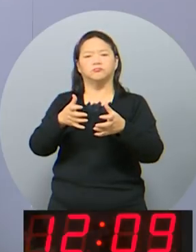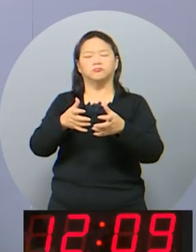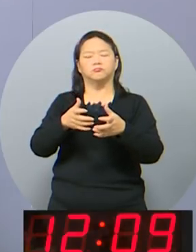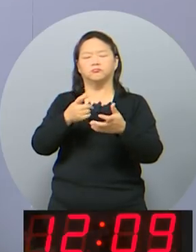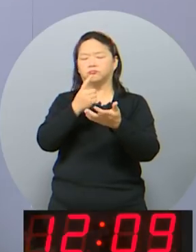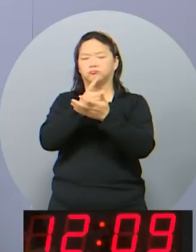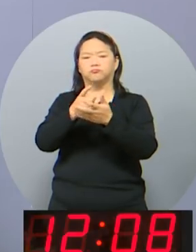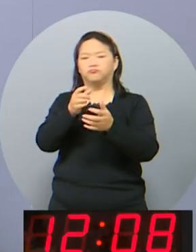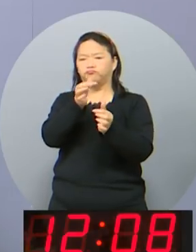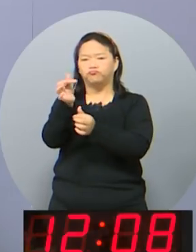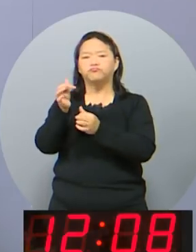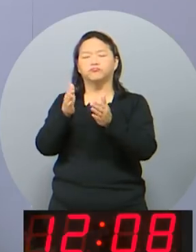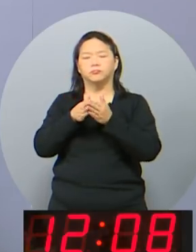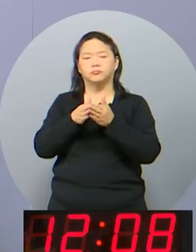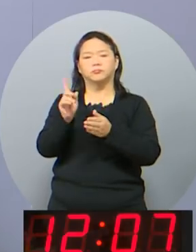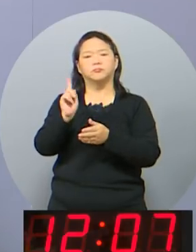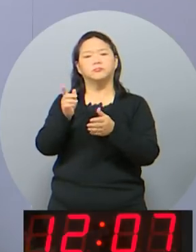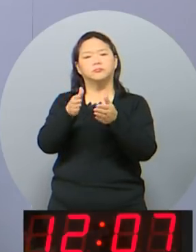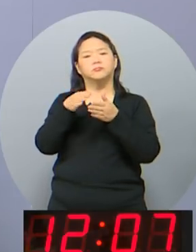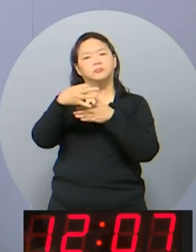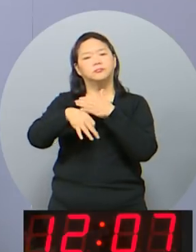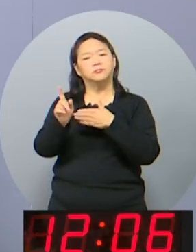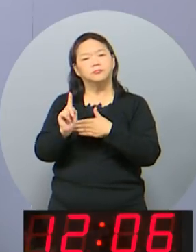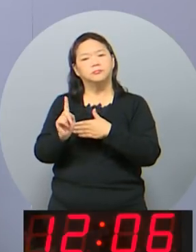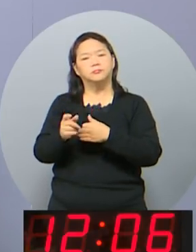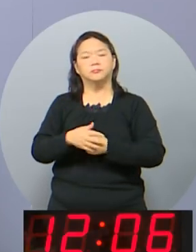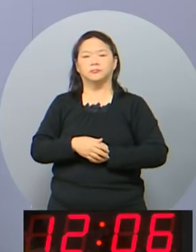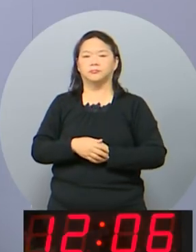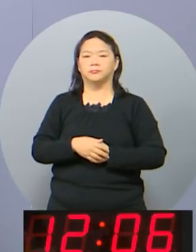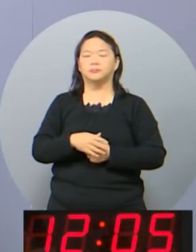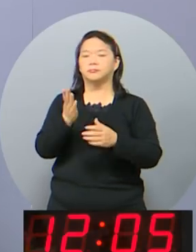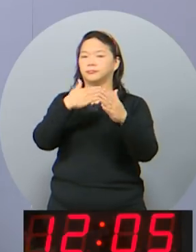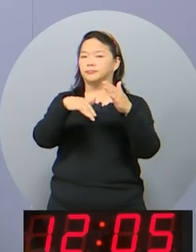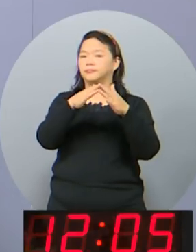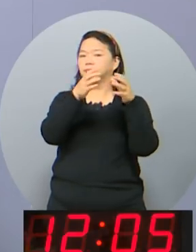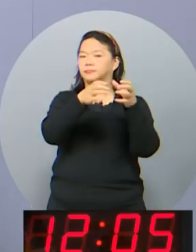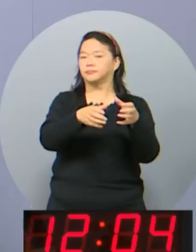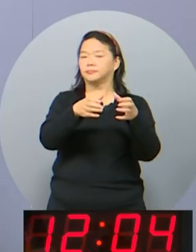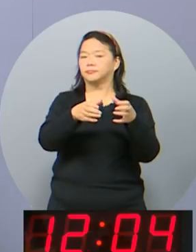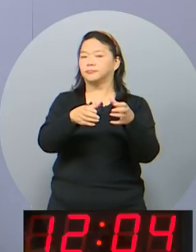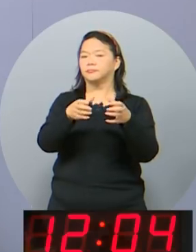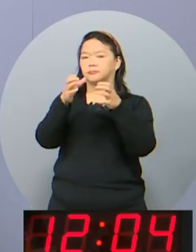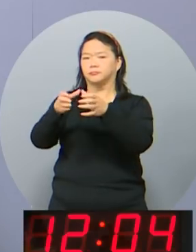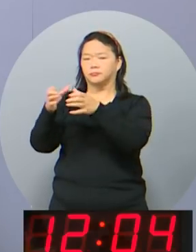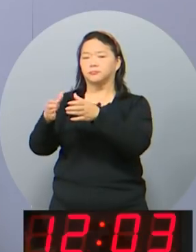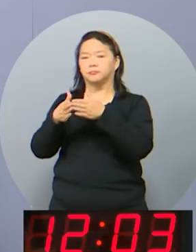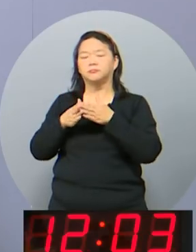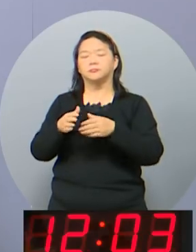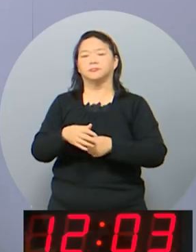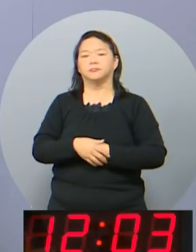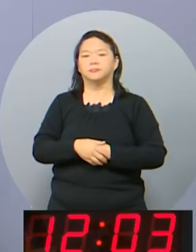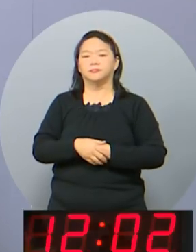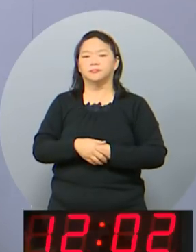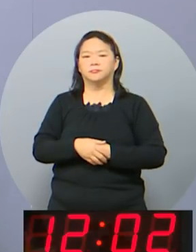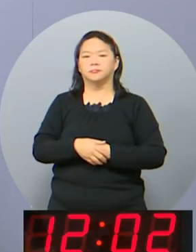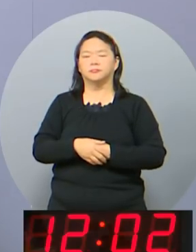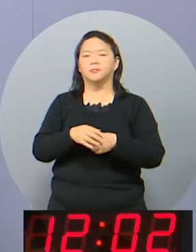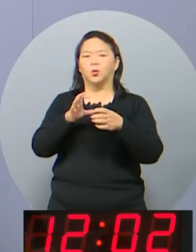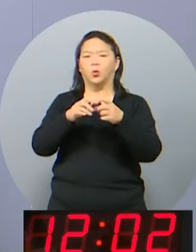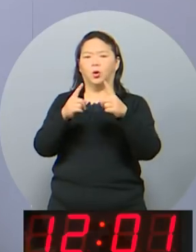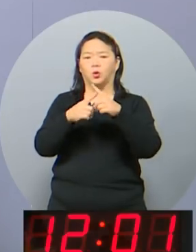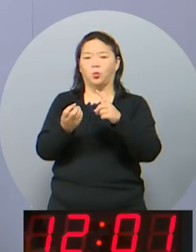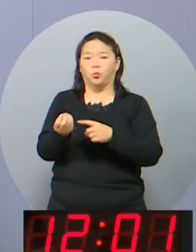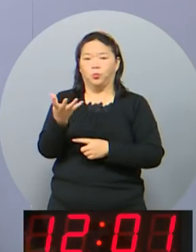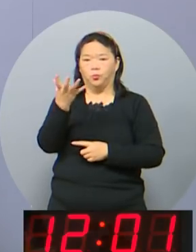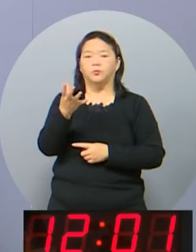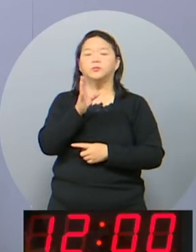位。那有哪些需要到位的呢？例如我们学校的设置，学校设置的问题，因为因应人口的增